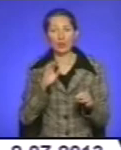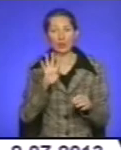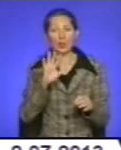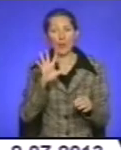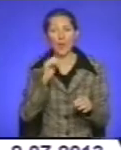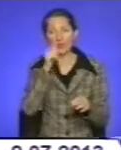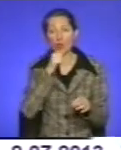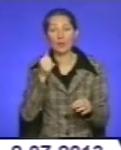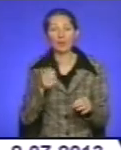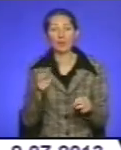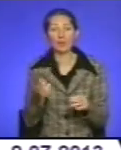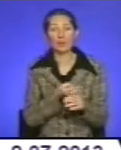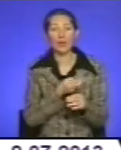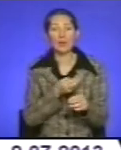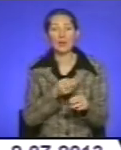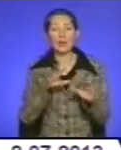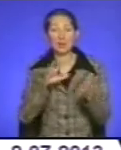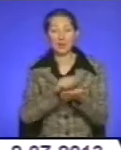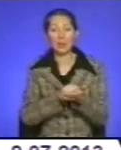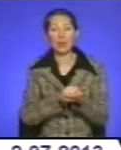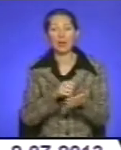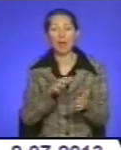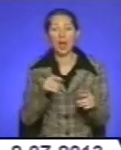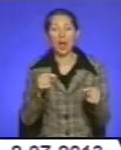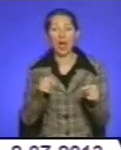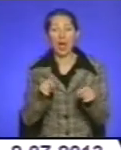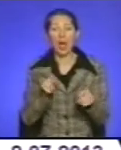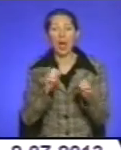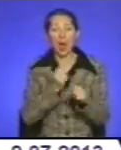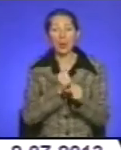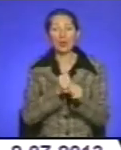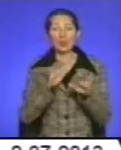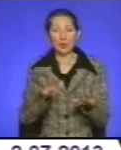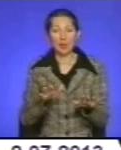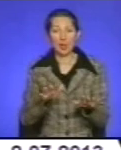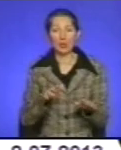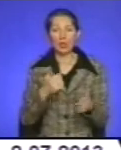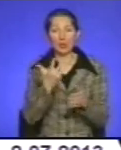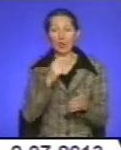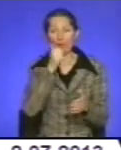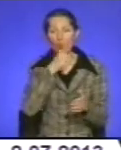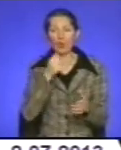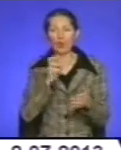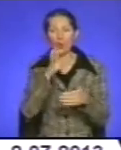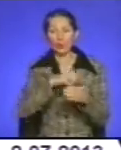чи займатися певною діяльністю на строк до 3 років та з конфіскацією майна. Триває досудове слідство.